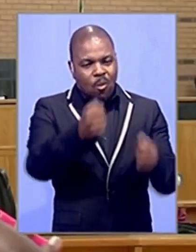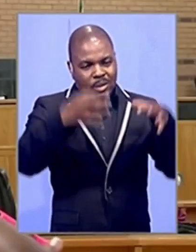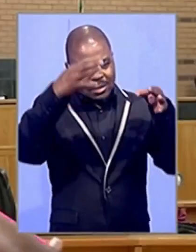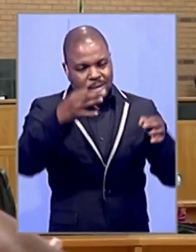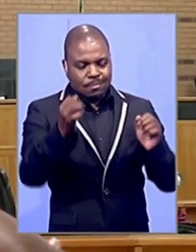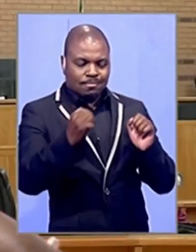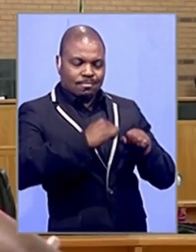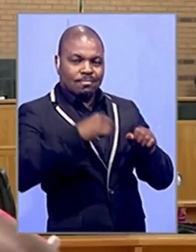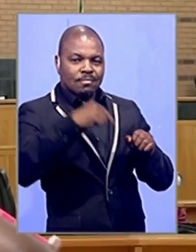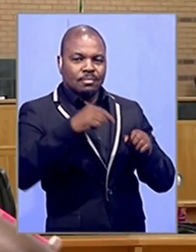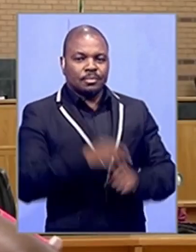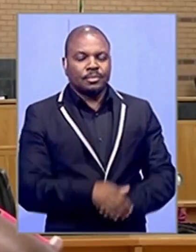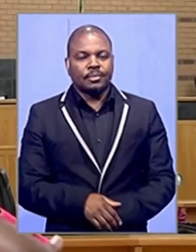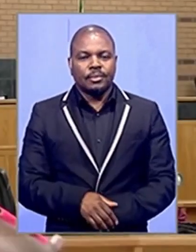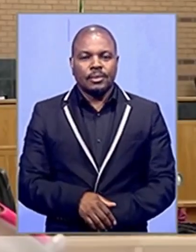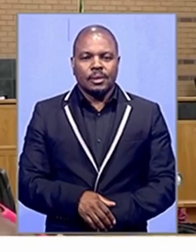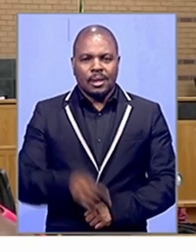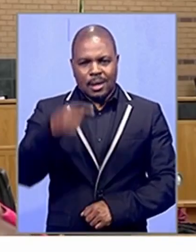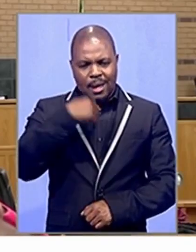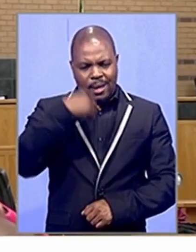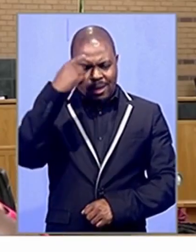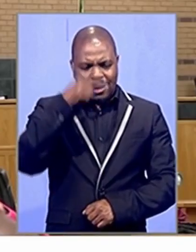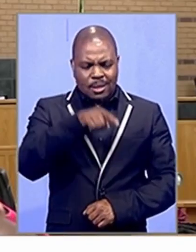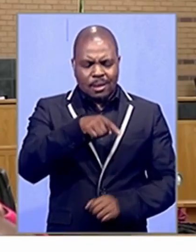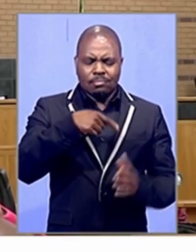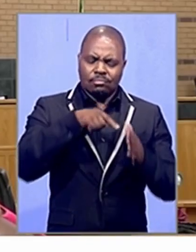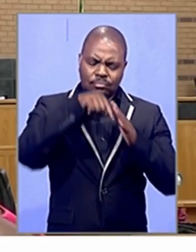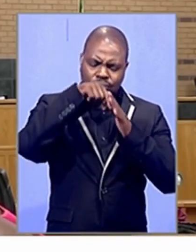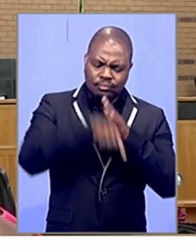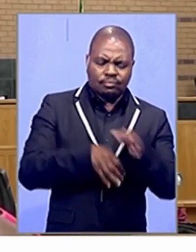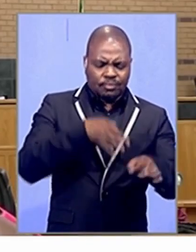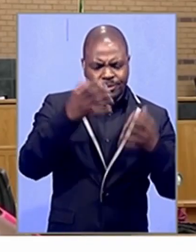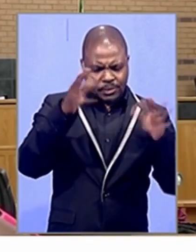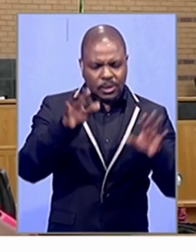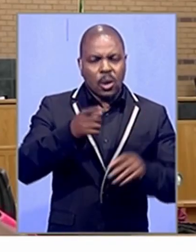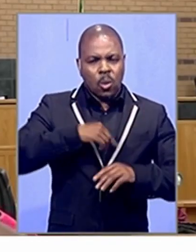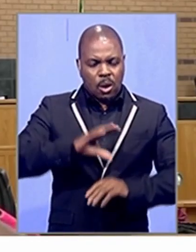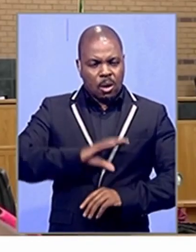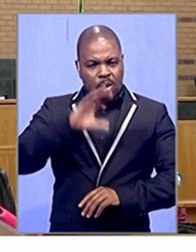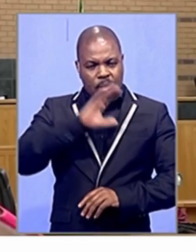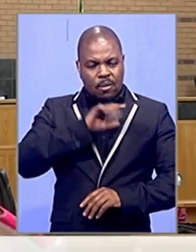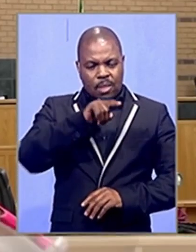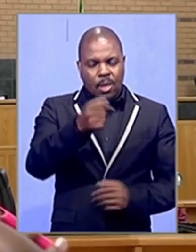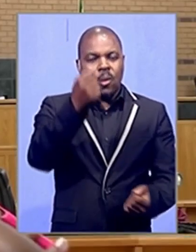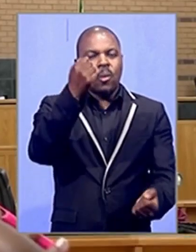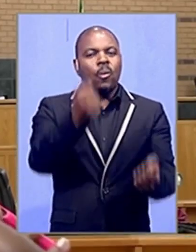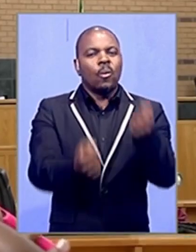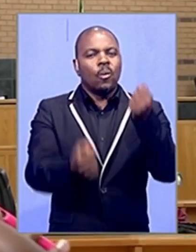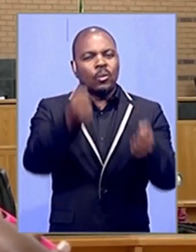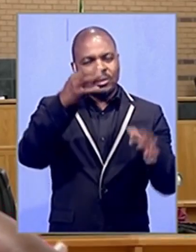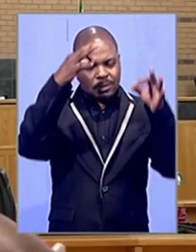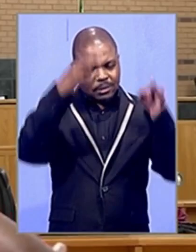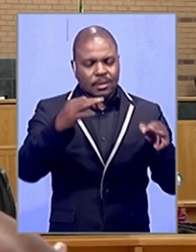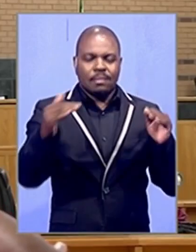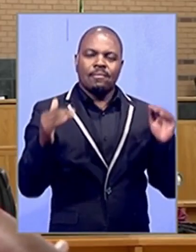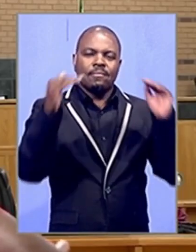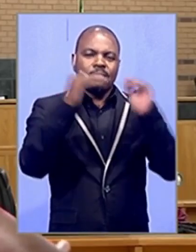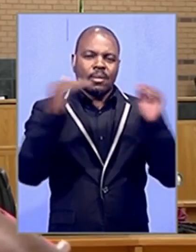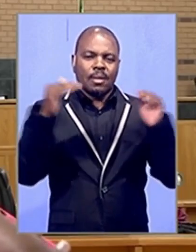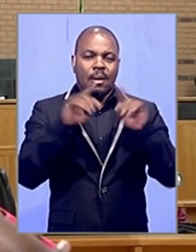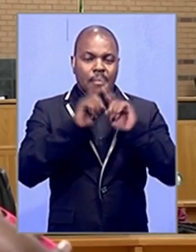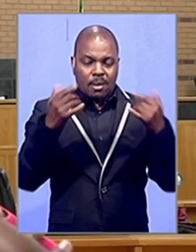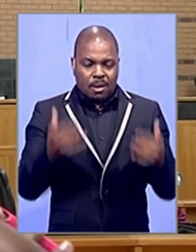I think they went into detail. We are confident for a judgment it tla ba fair. But